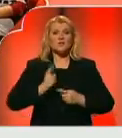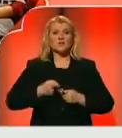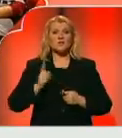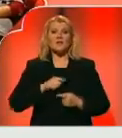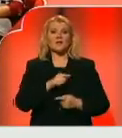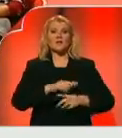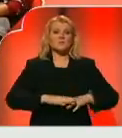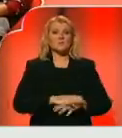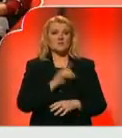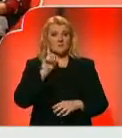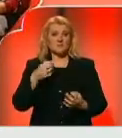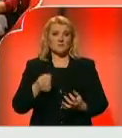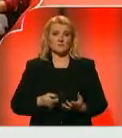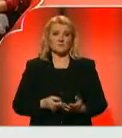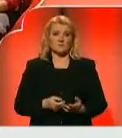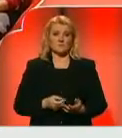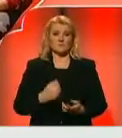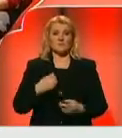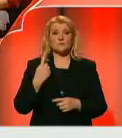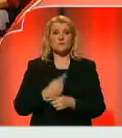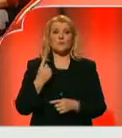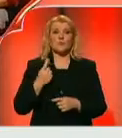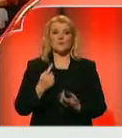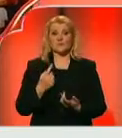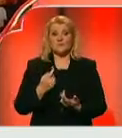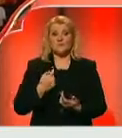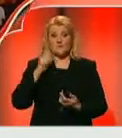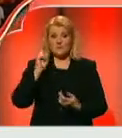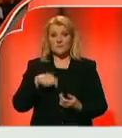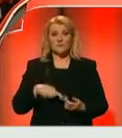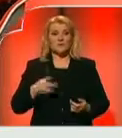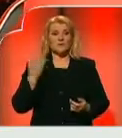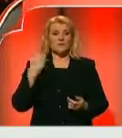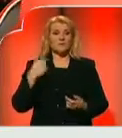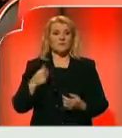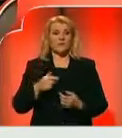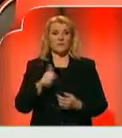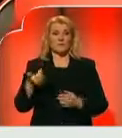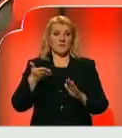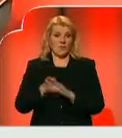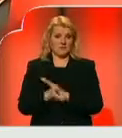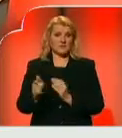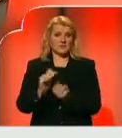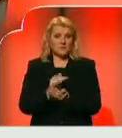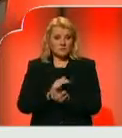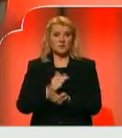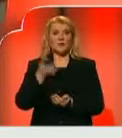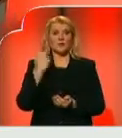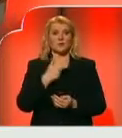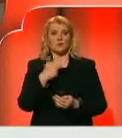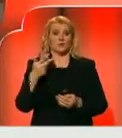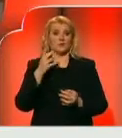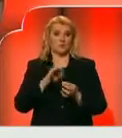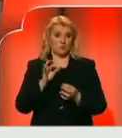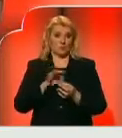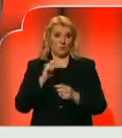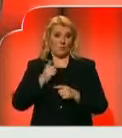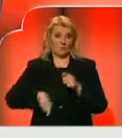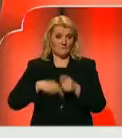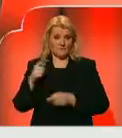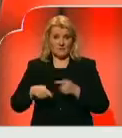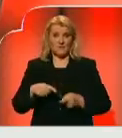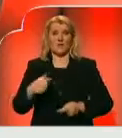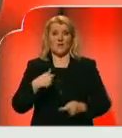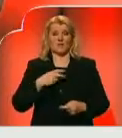víte, z otevřených zdrojů vím jenom to, že můj bývalý první náměstek byl 3. října obviněn. Já jsem